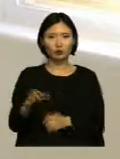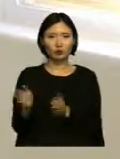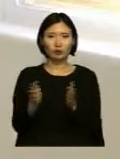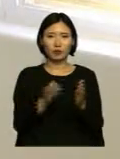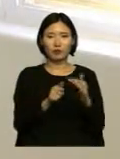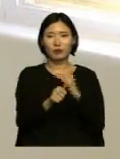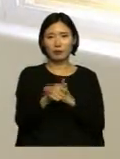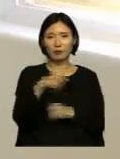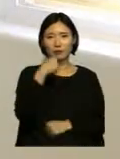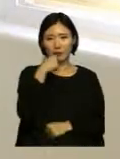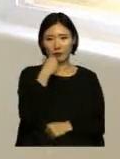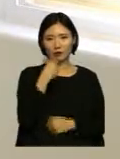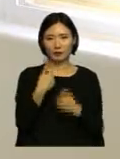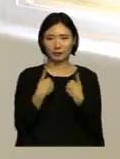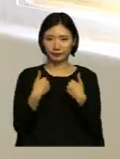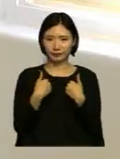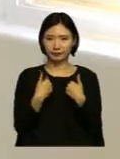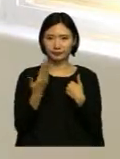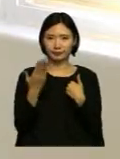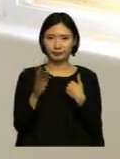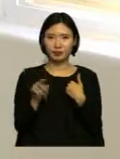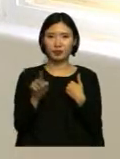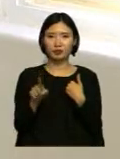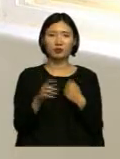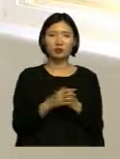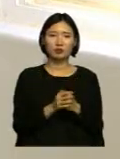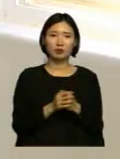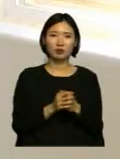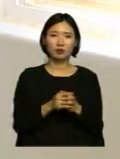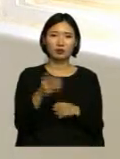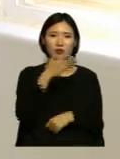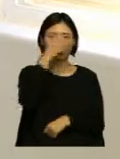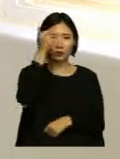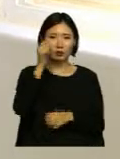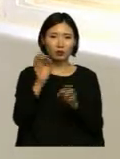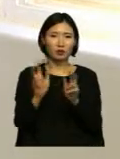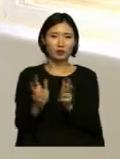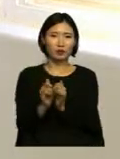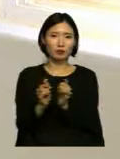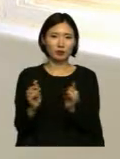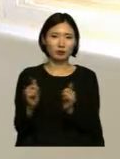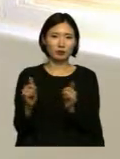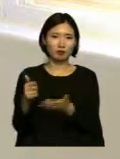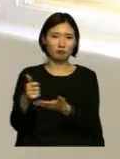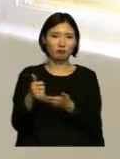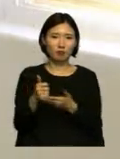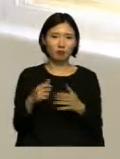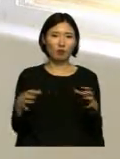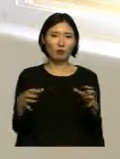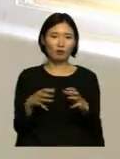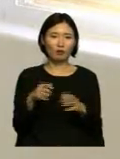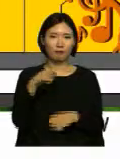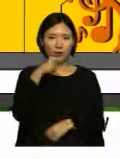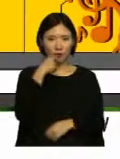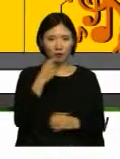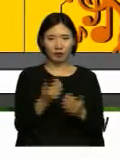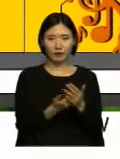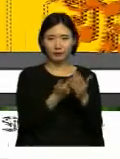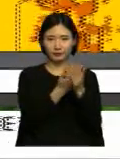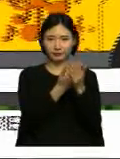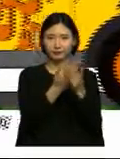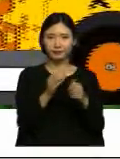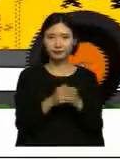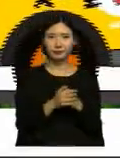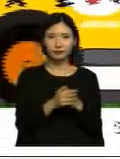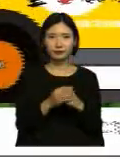대표 먹거리가 필요한데 그런 것들도 저희가 청년 사업자를 모집을 해서 그런 먹거리 개발도 하고 이